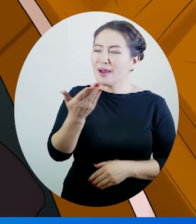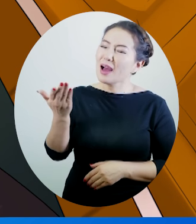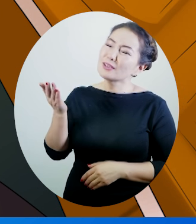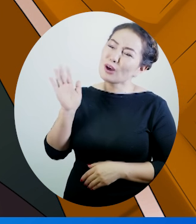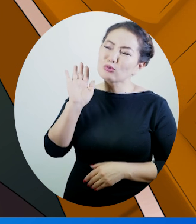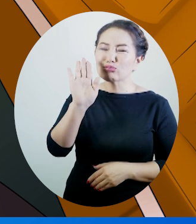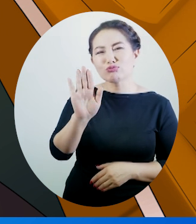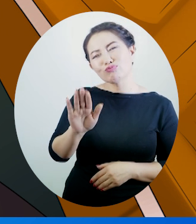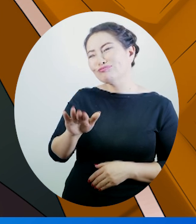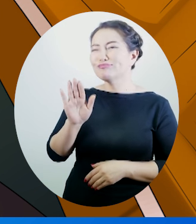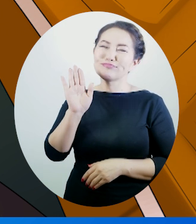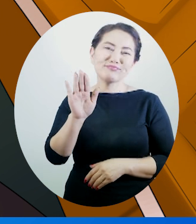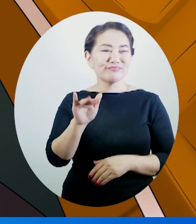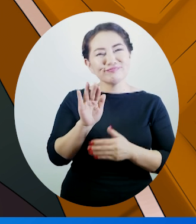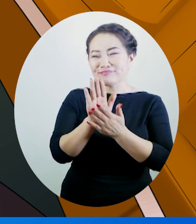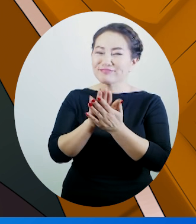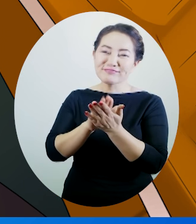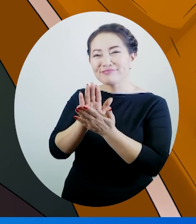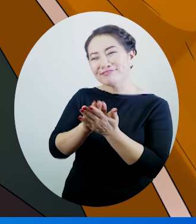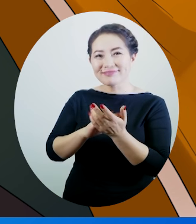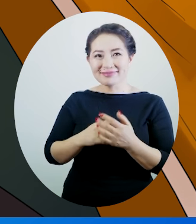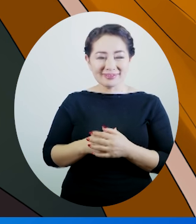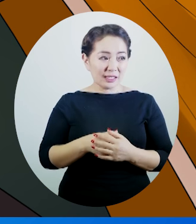За, сайн байцгаана уу?